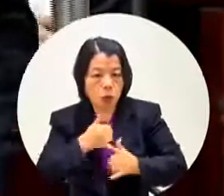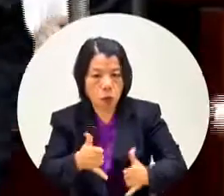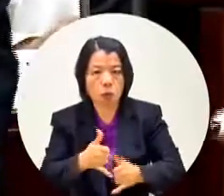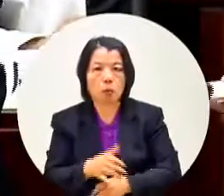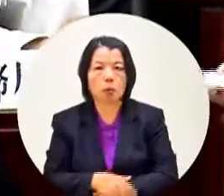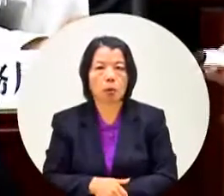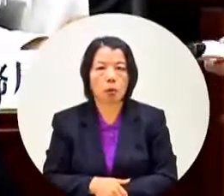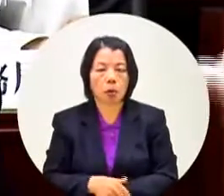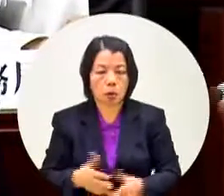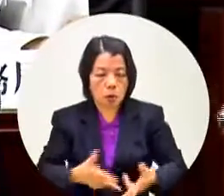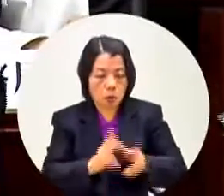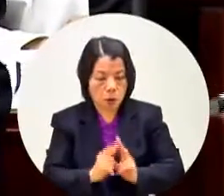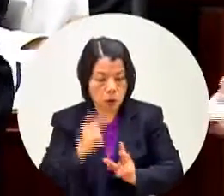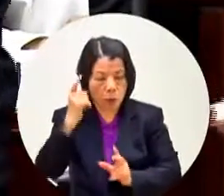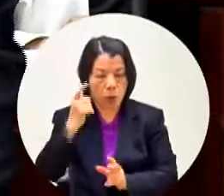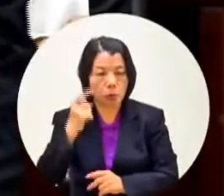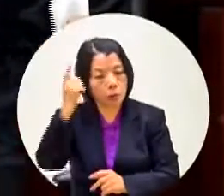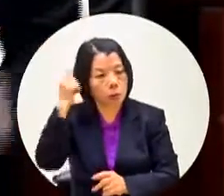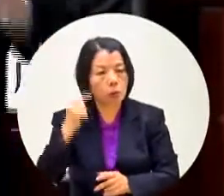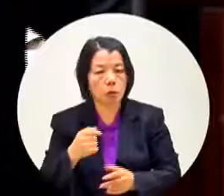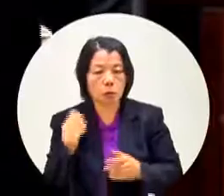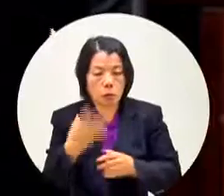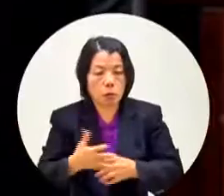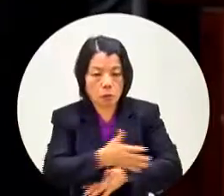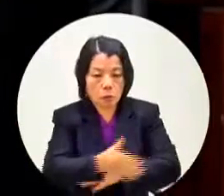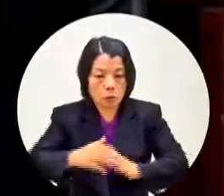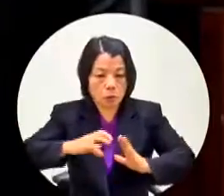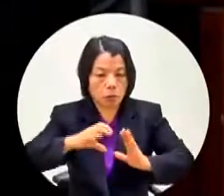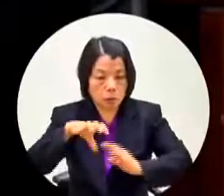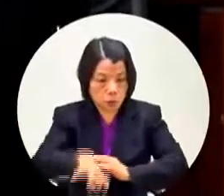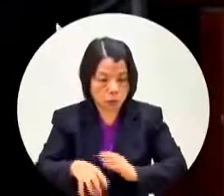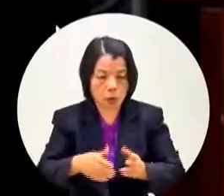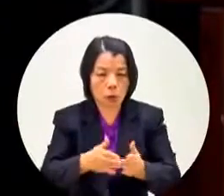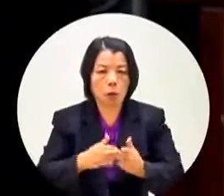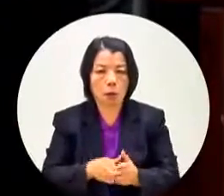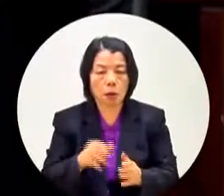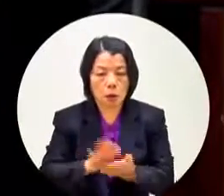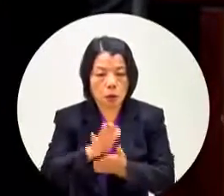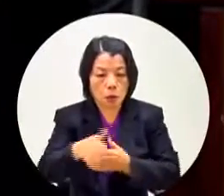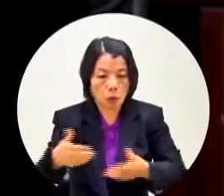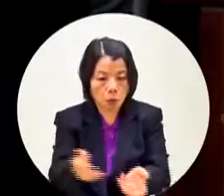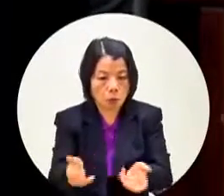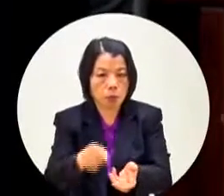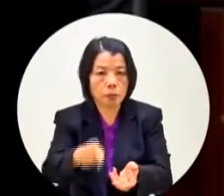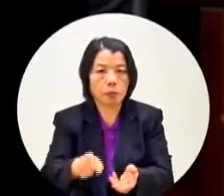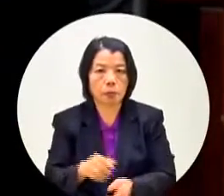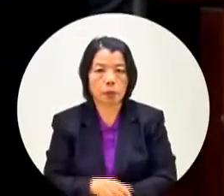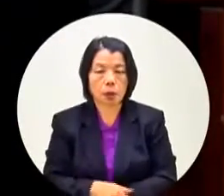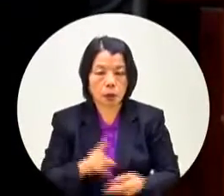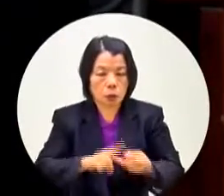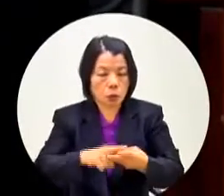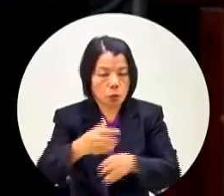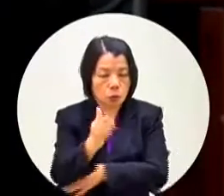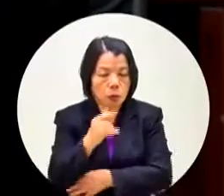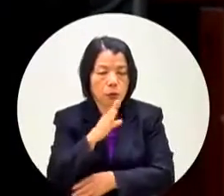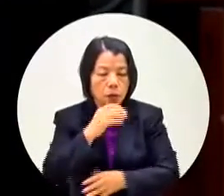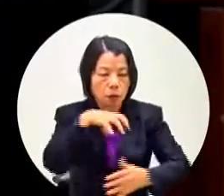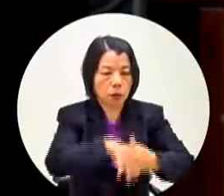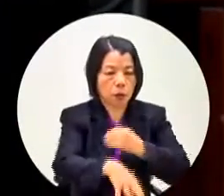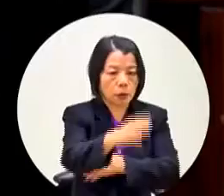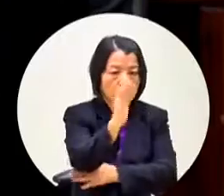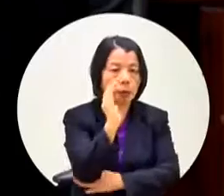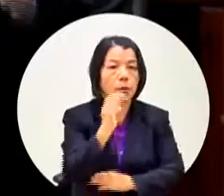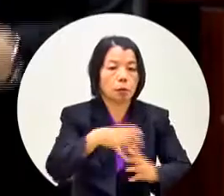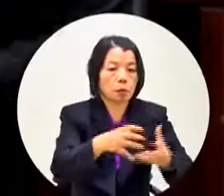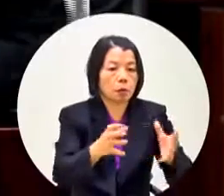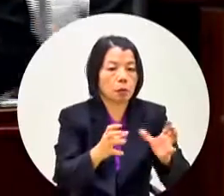你追踪，谢谢。 道路不一的部分，那个友情路，那目前的计划道路是30米，主要是 通检的时候配合这个北